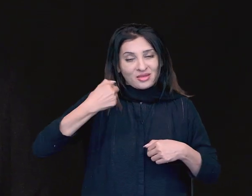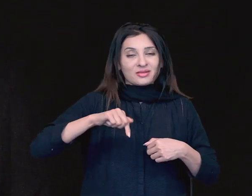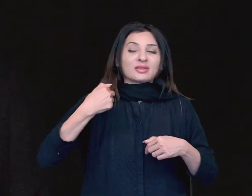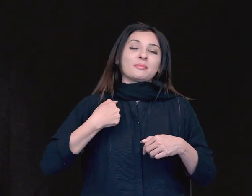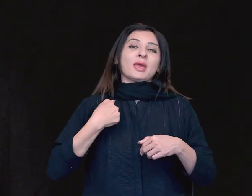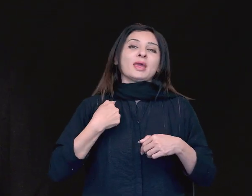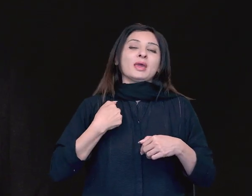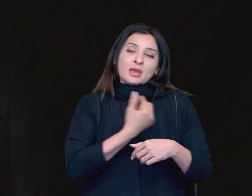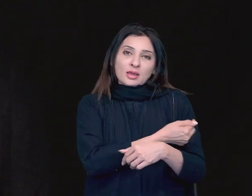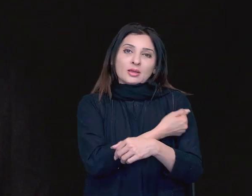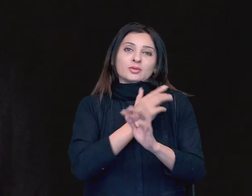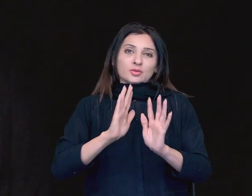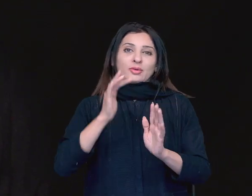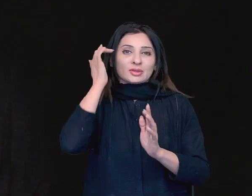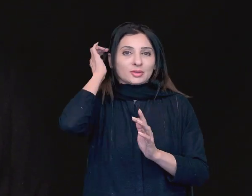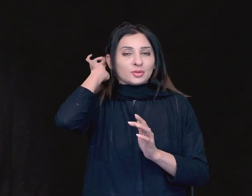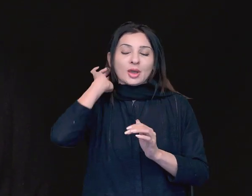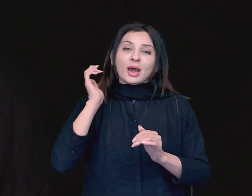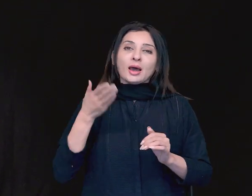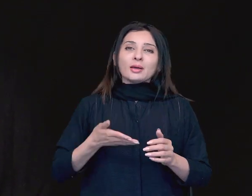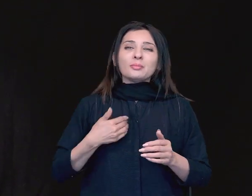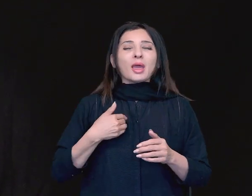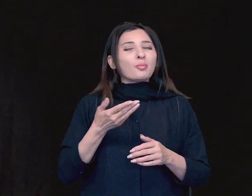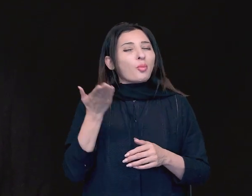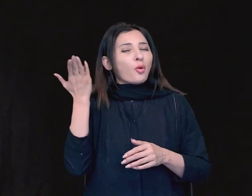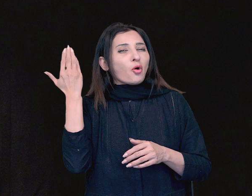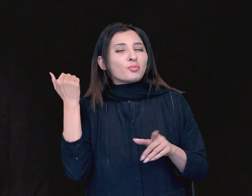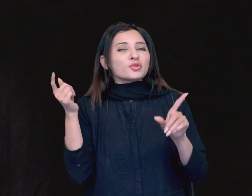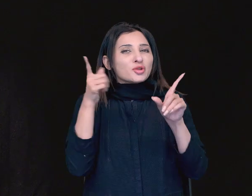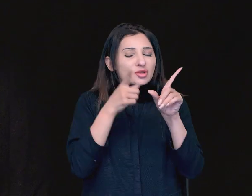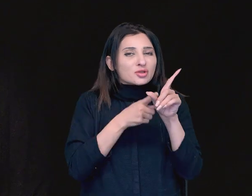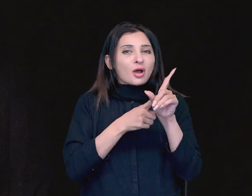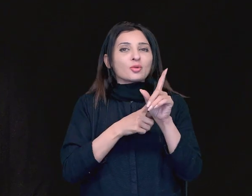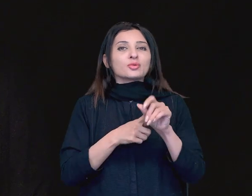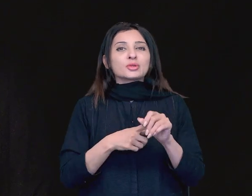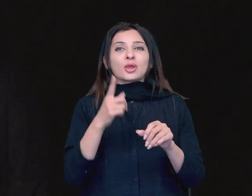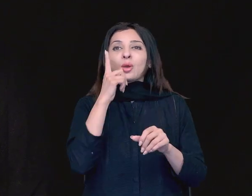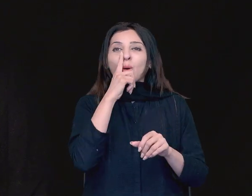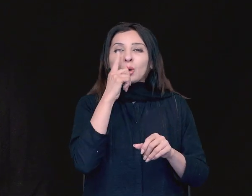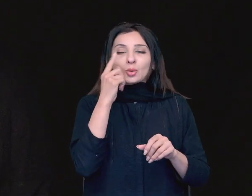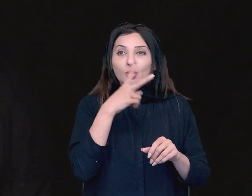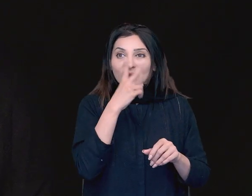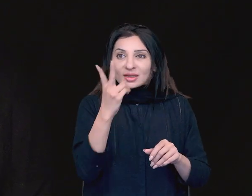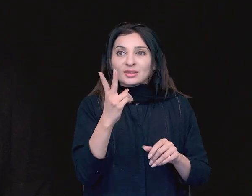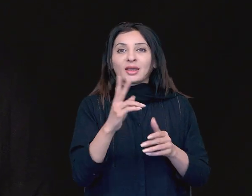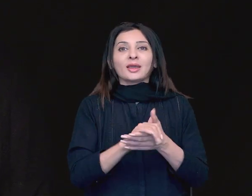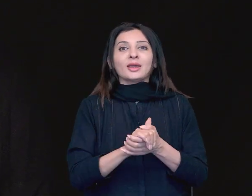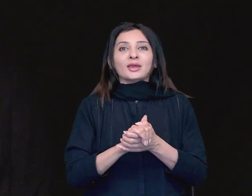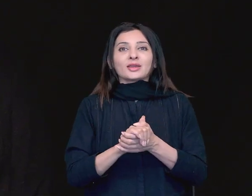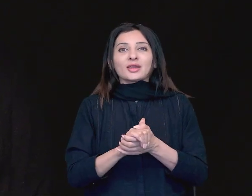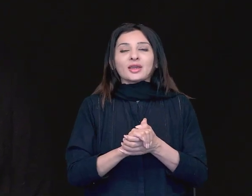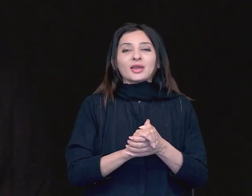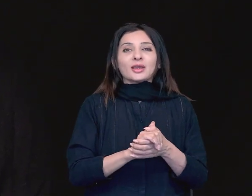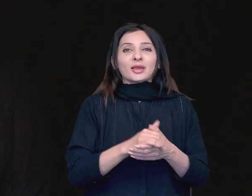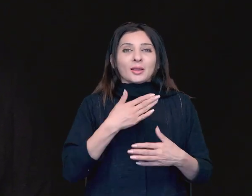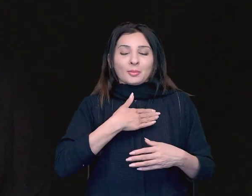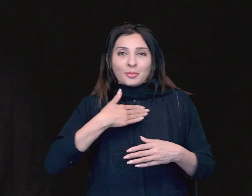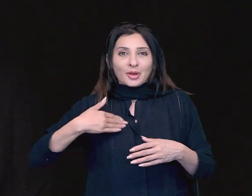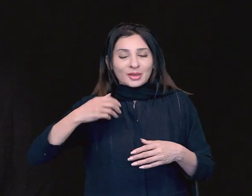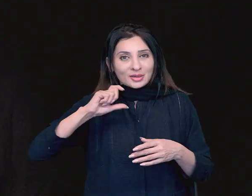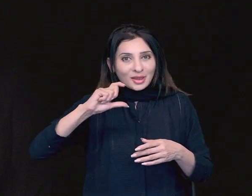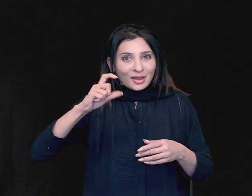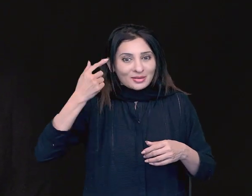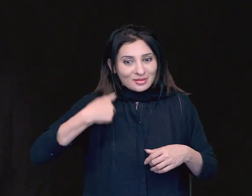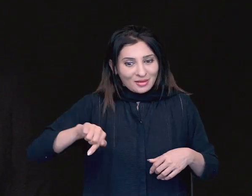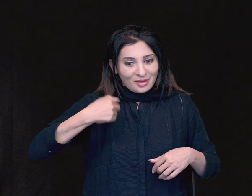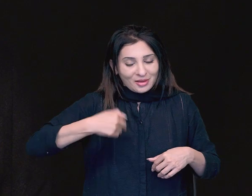ब्रेस्ट कैंसर के इलाज के लिए जब आती हैं तो वो बहुत देर करके आती हैं और जिसकी वजह से उनका पूरा ठीक होना